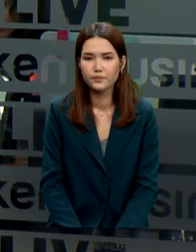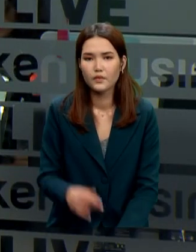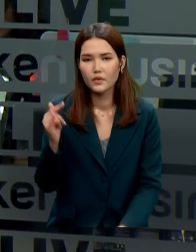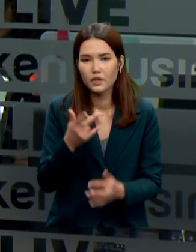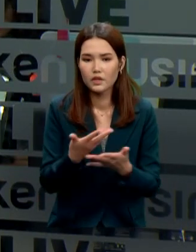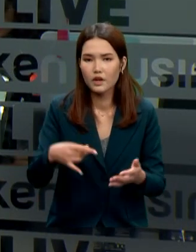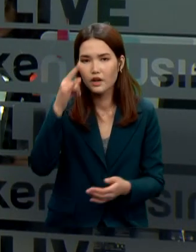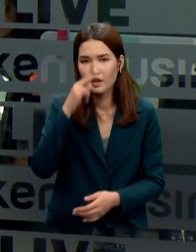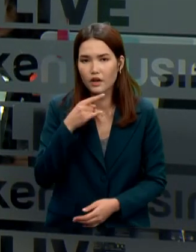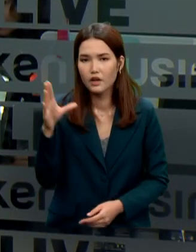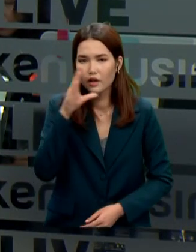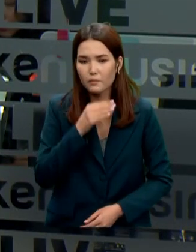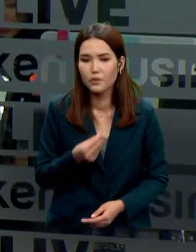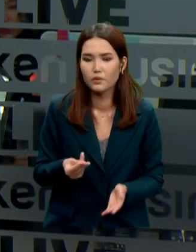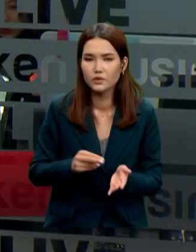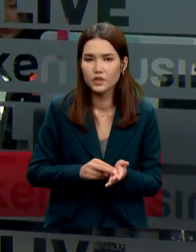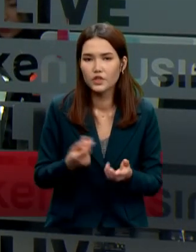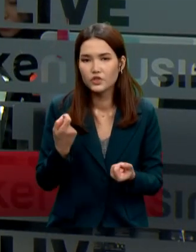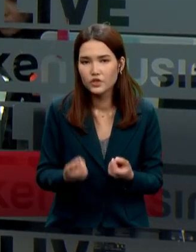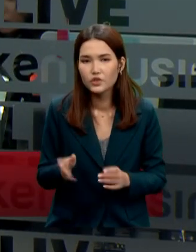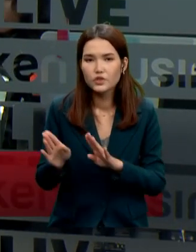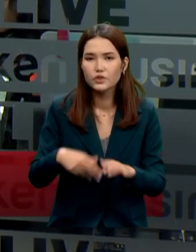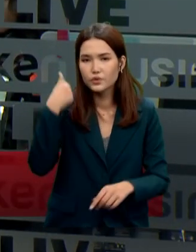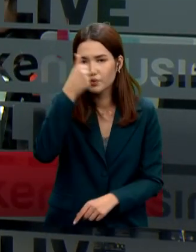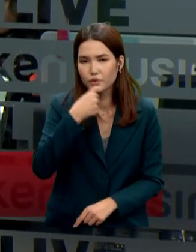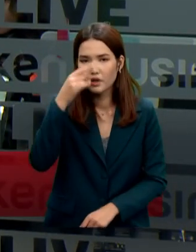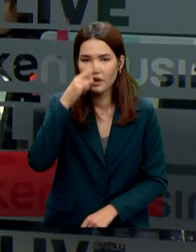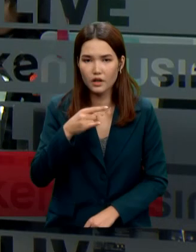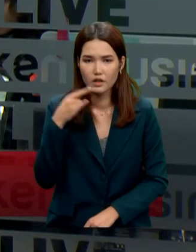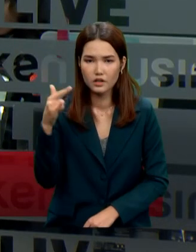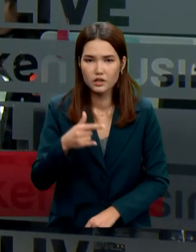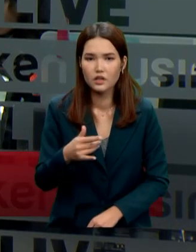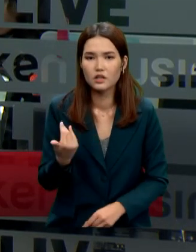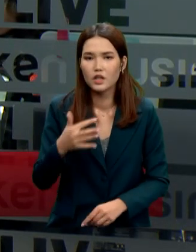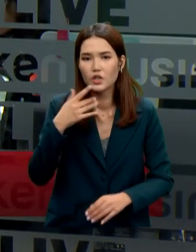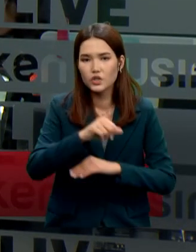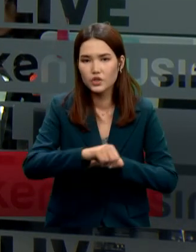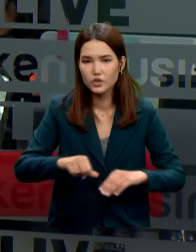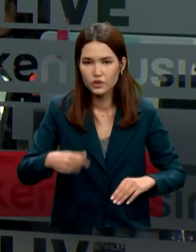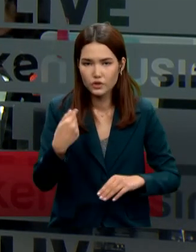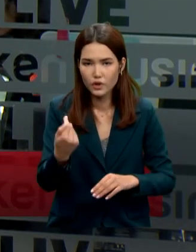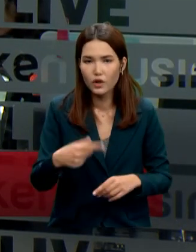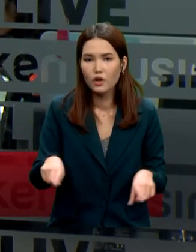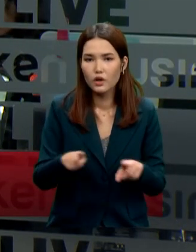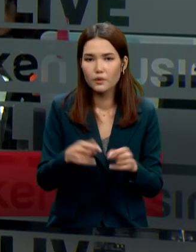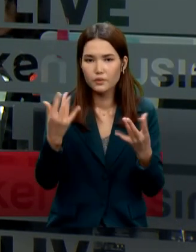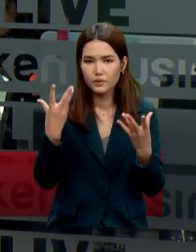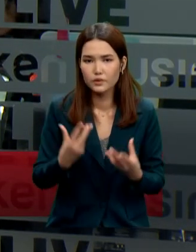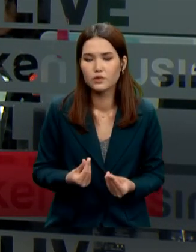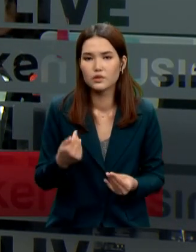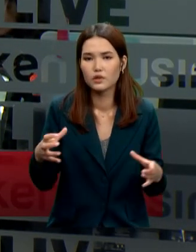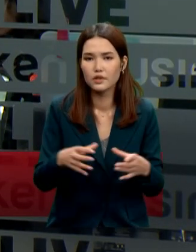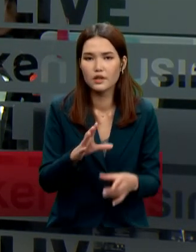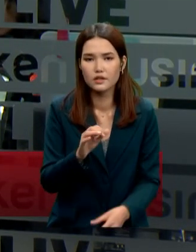Авиабилеты для казахстанцев могут стать дешевле. Со следующего года на казахстанский авиарынок зайдут иностранные лоукостеры. Об этом сегодня